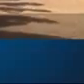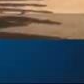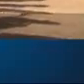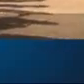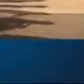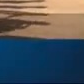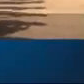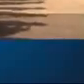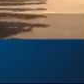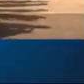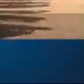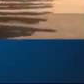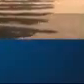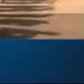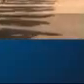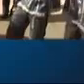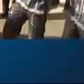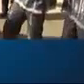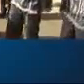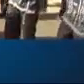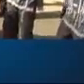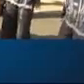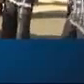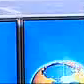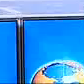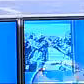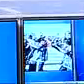des arts et de la culture.